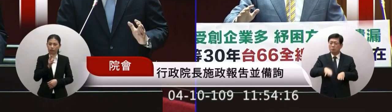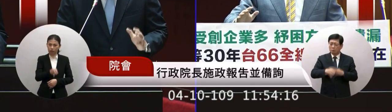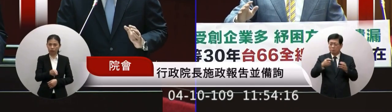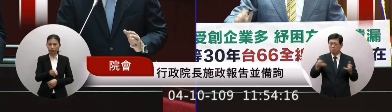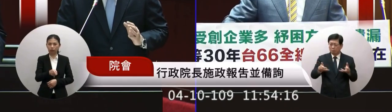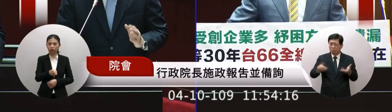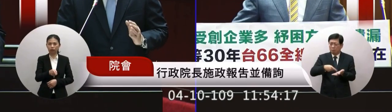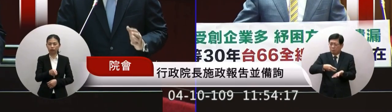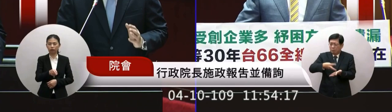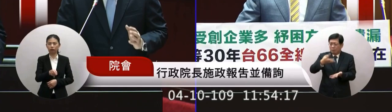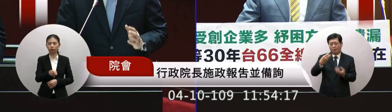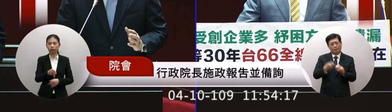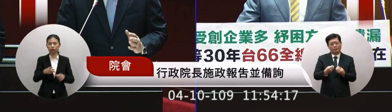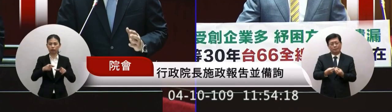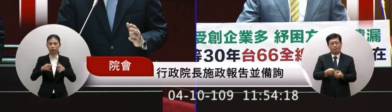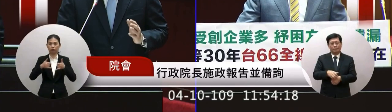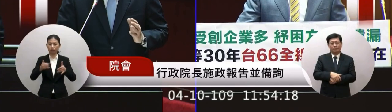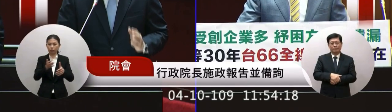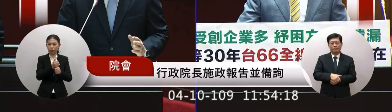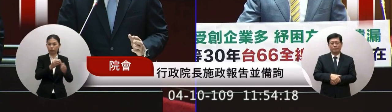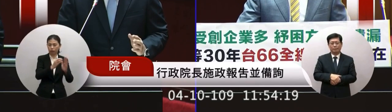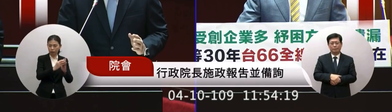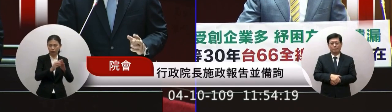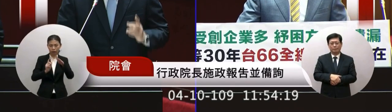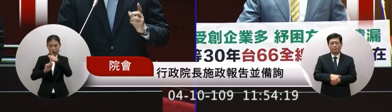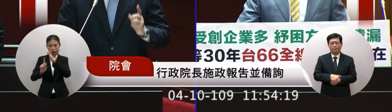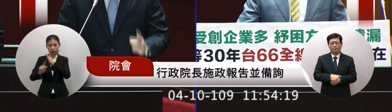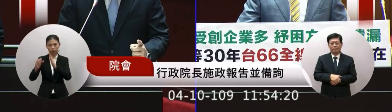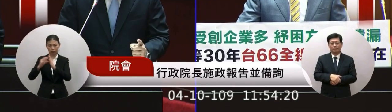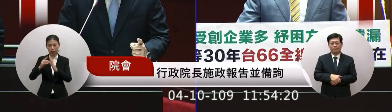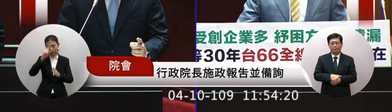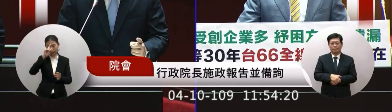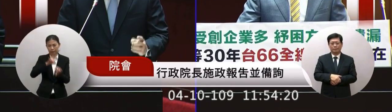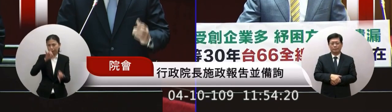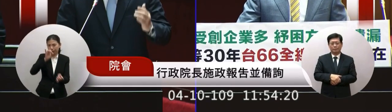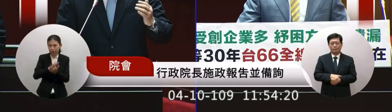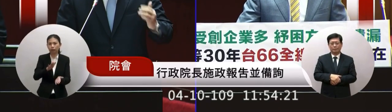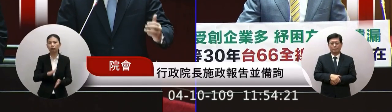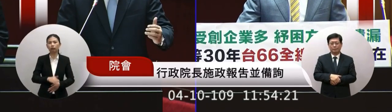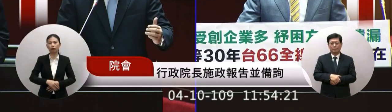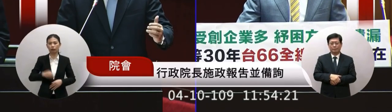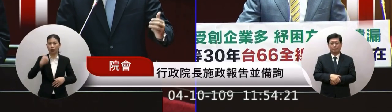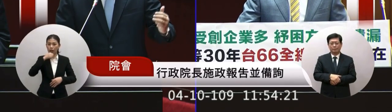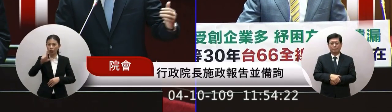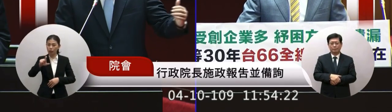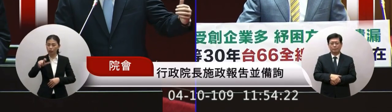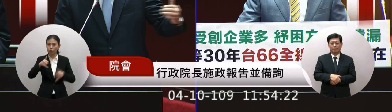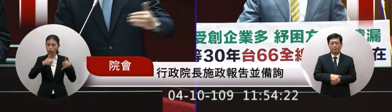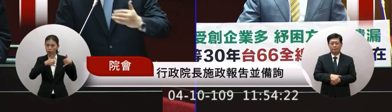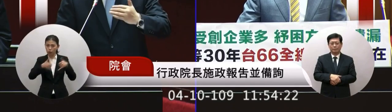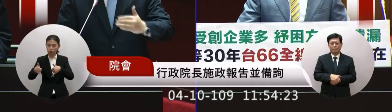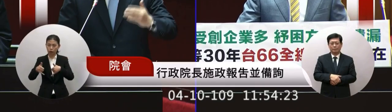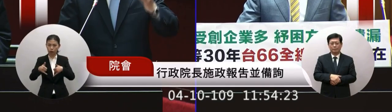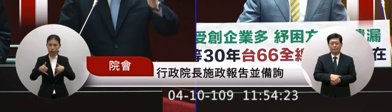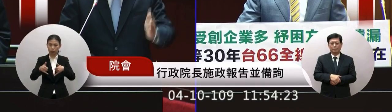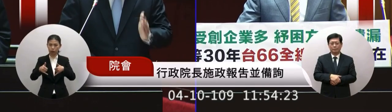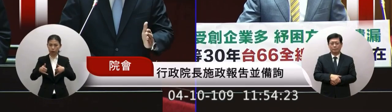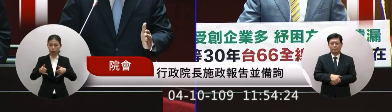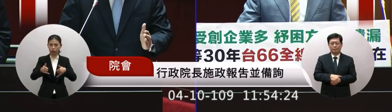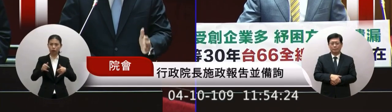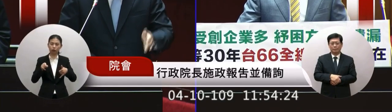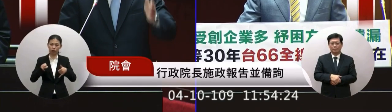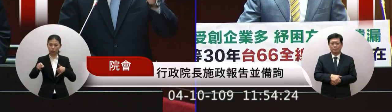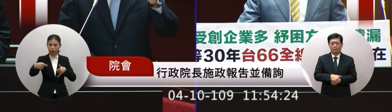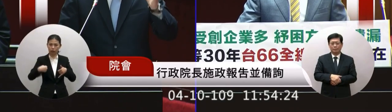次？ 我有要求公路总局跟高工局啊，一次到位。 对， 你台66线要串联的3条南北